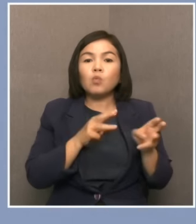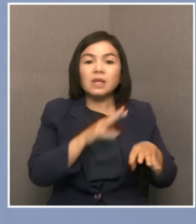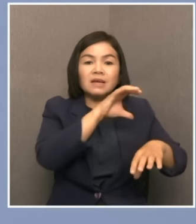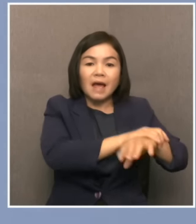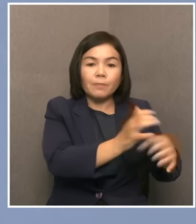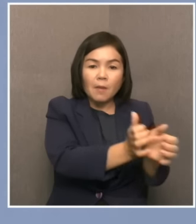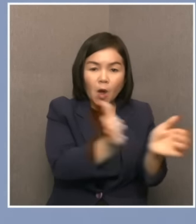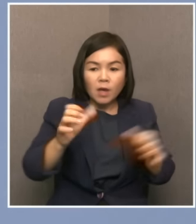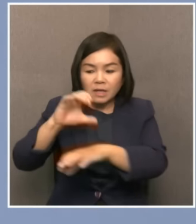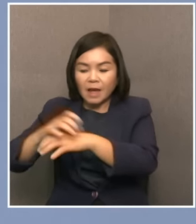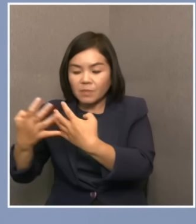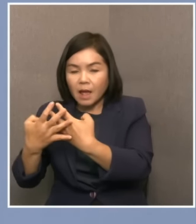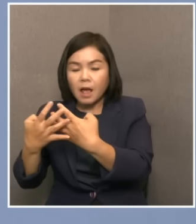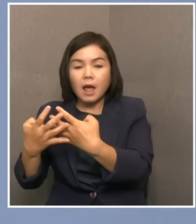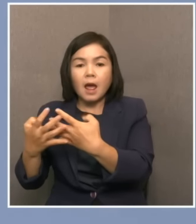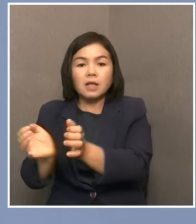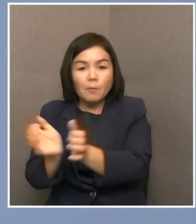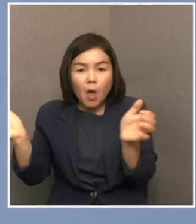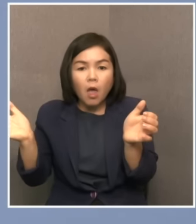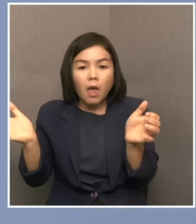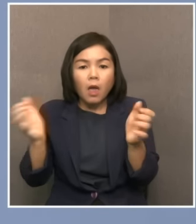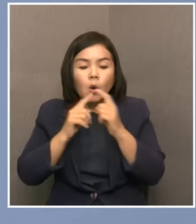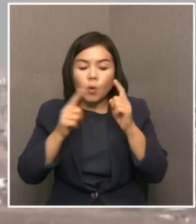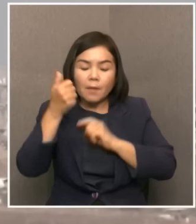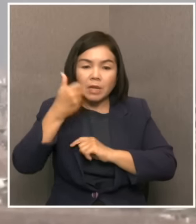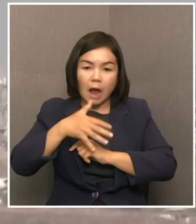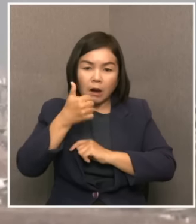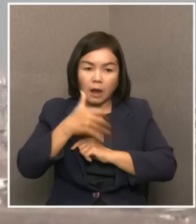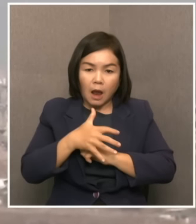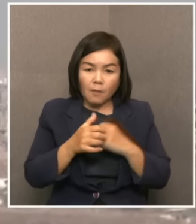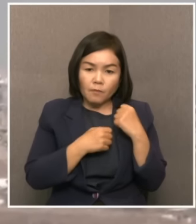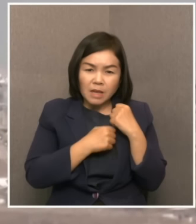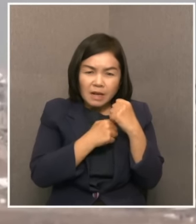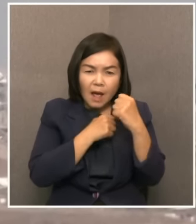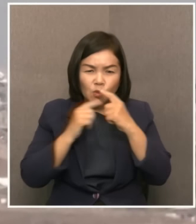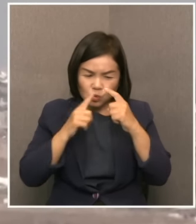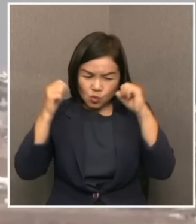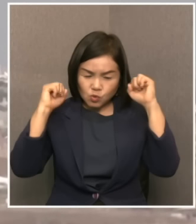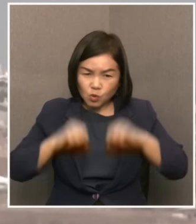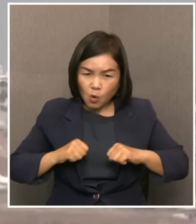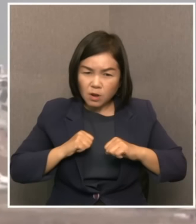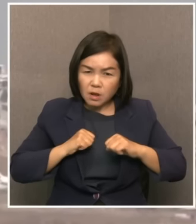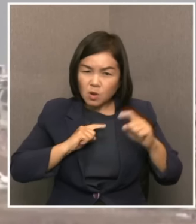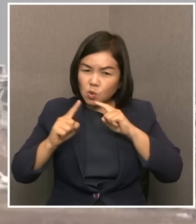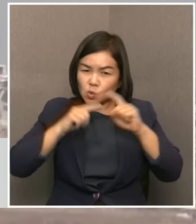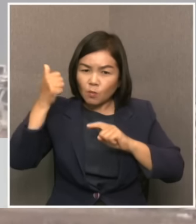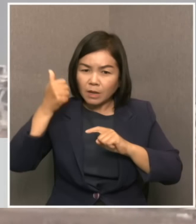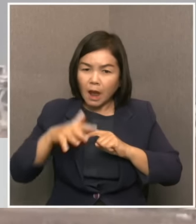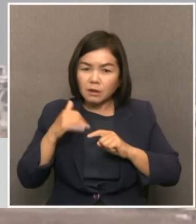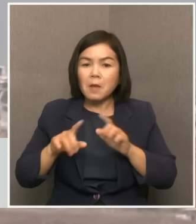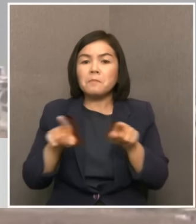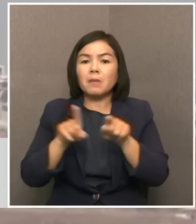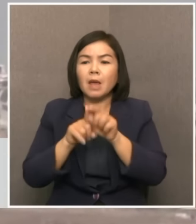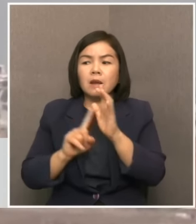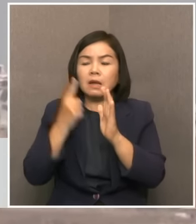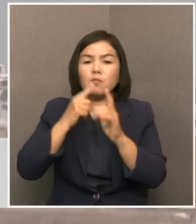งใดๆค่ะทางฮามาสระบุในแถลงการณ์วันนี้ว่าความพยายามบรรลุข้อตกลงหยุดยิงในกาซาหวนกลับไปสู่จุดเริ่ม